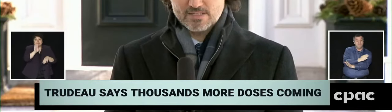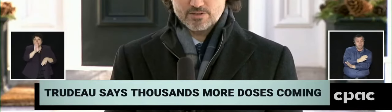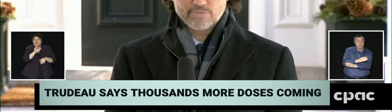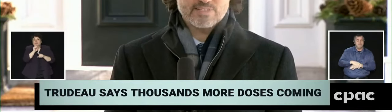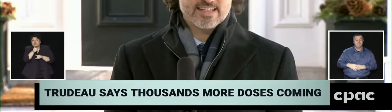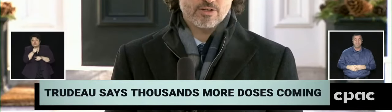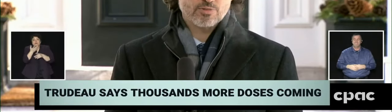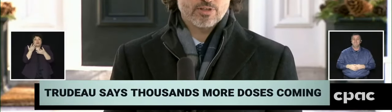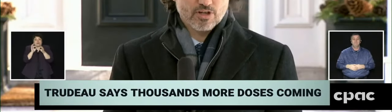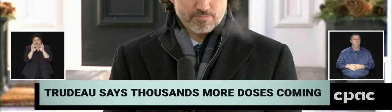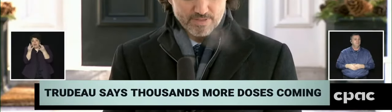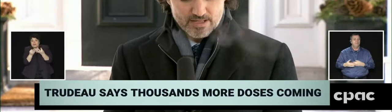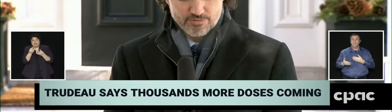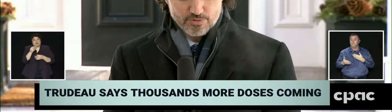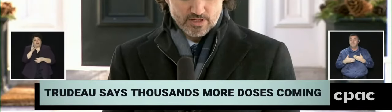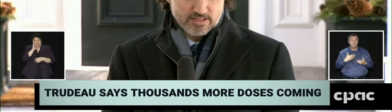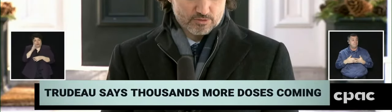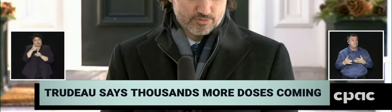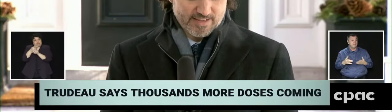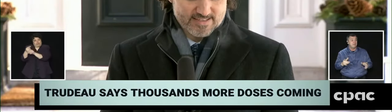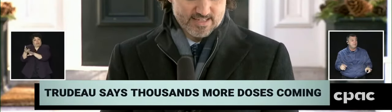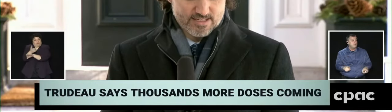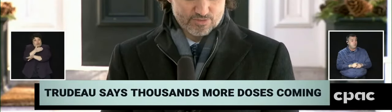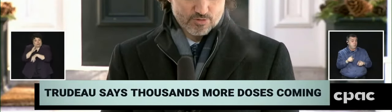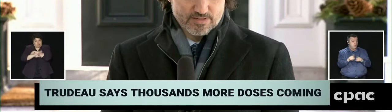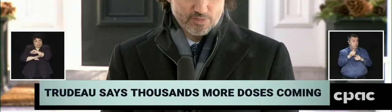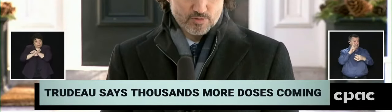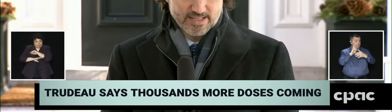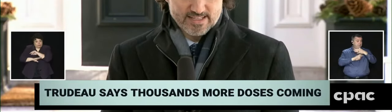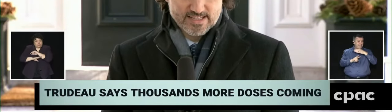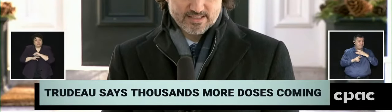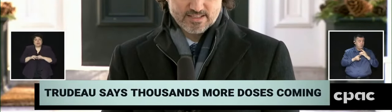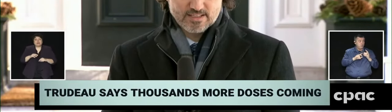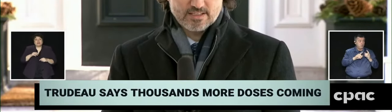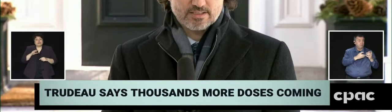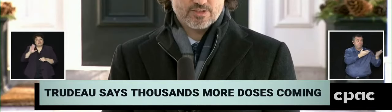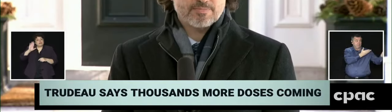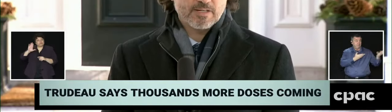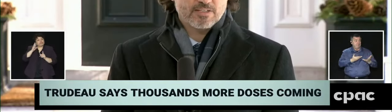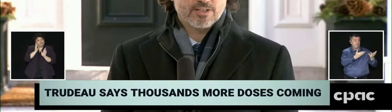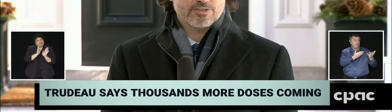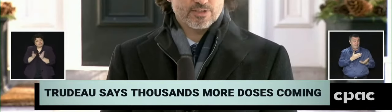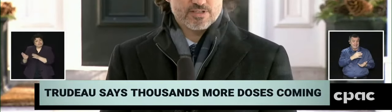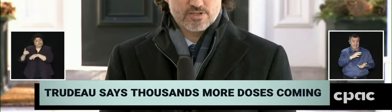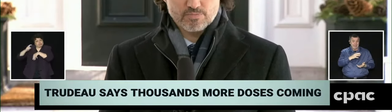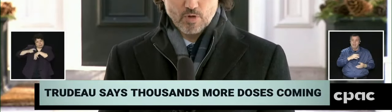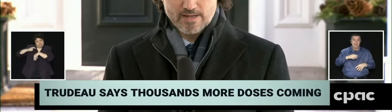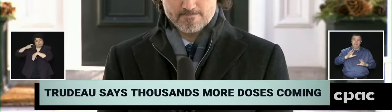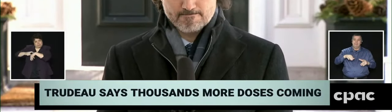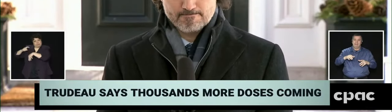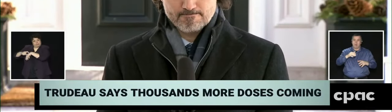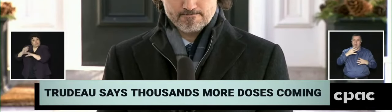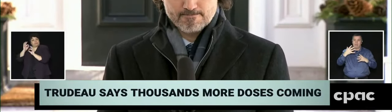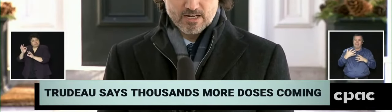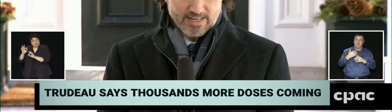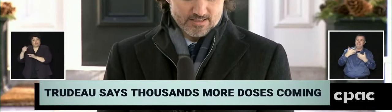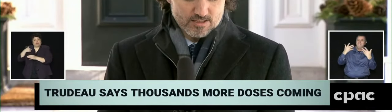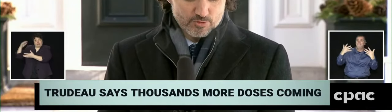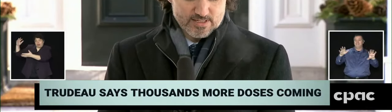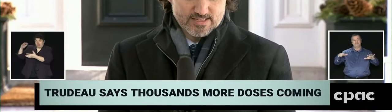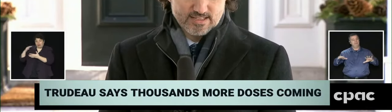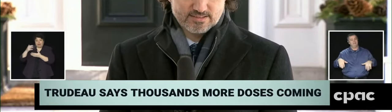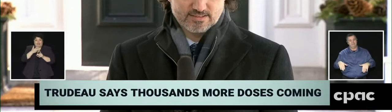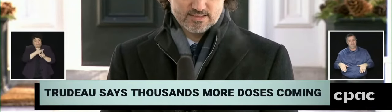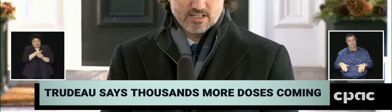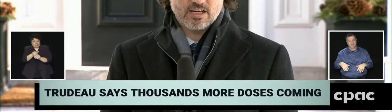même si tout se déroule comme prévu quant aux vaccins qui seront livrés aux Canadiens, on n'est pas encore sorti du bois. En gardant